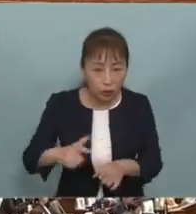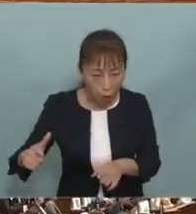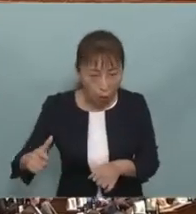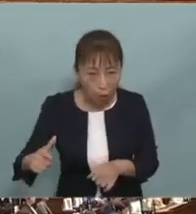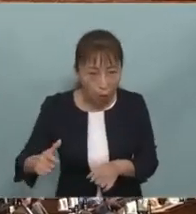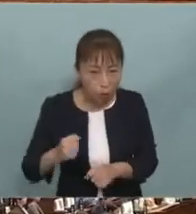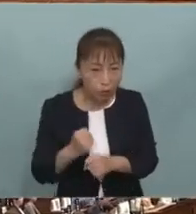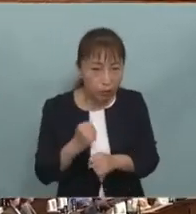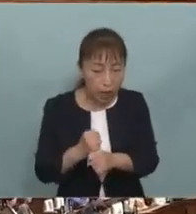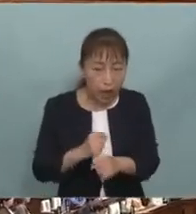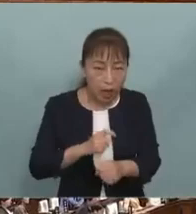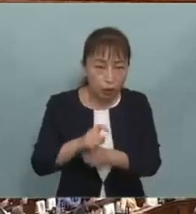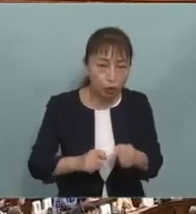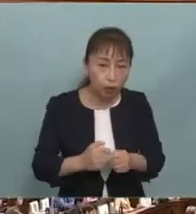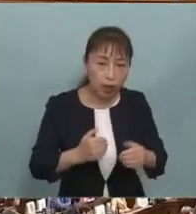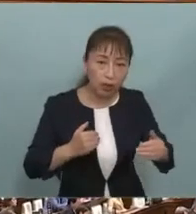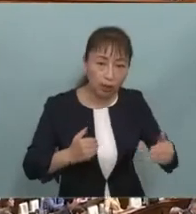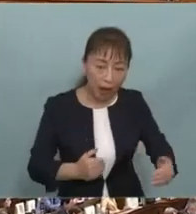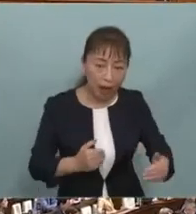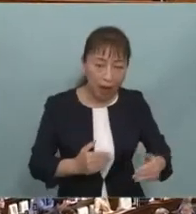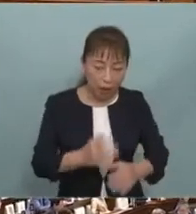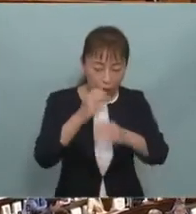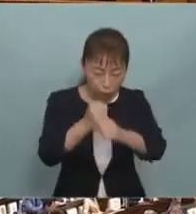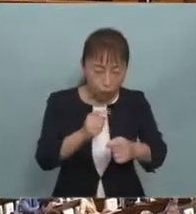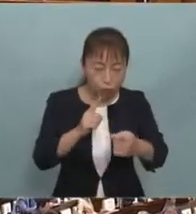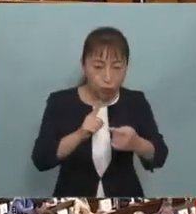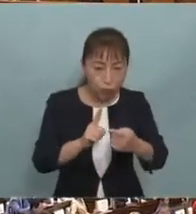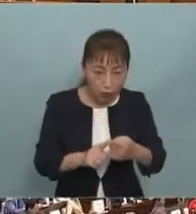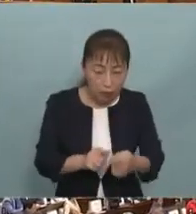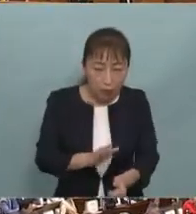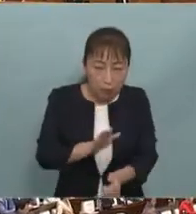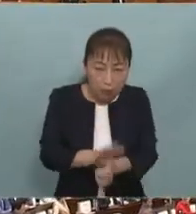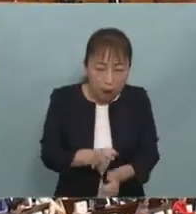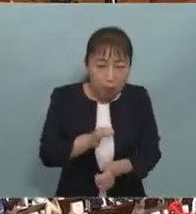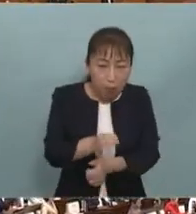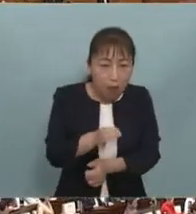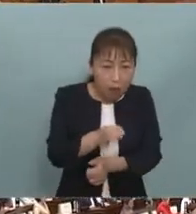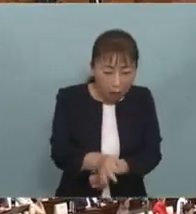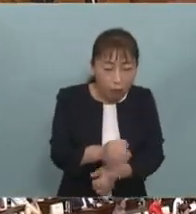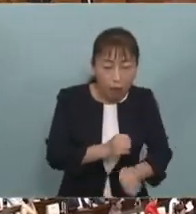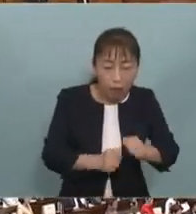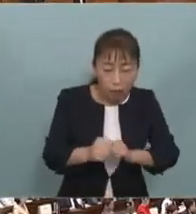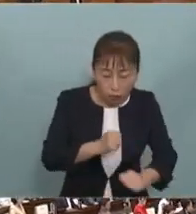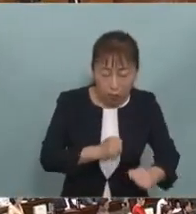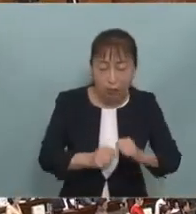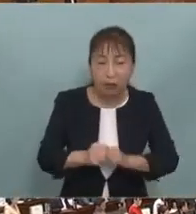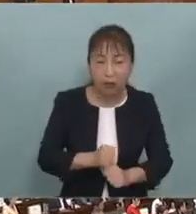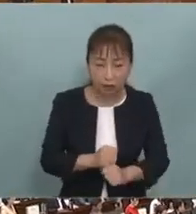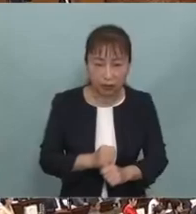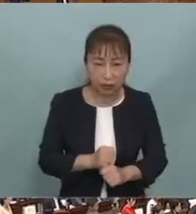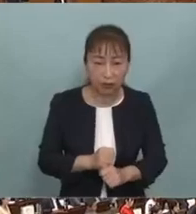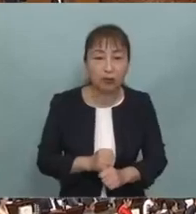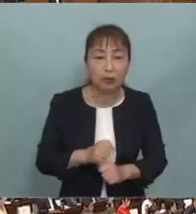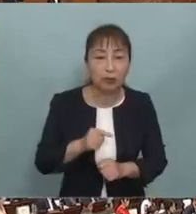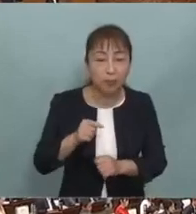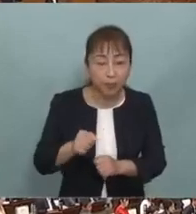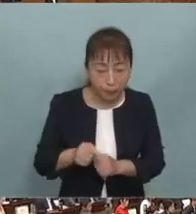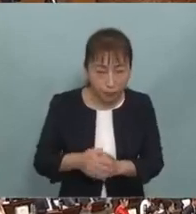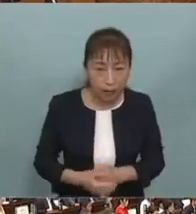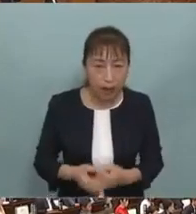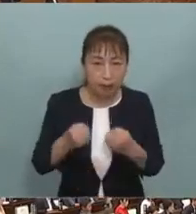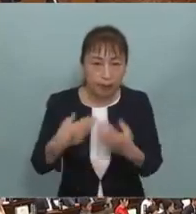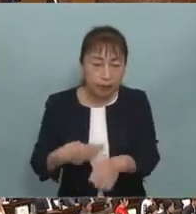今後10年間集中的に取り組む基本構想を策定しますブロックチェーンなどの審議術